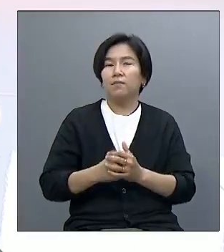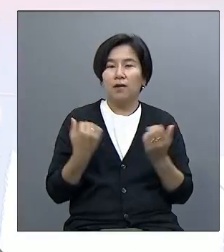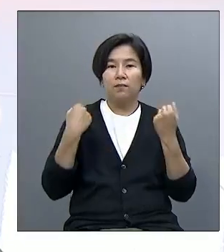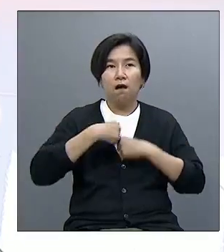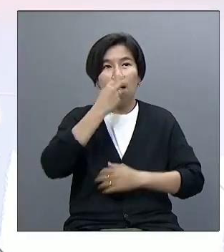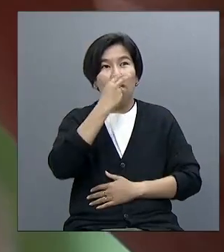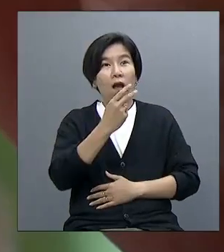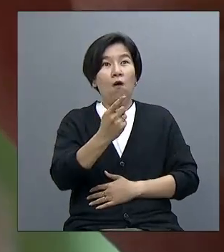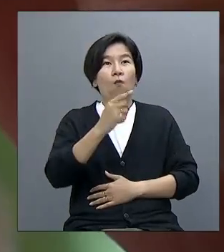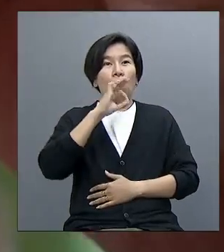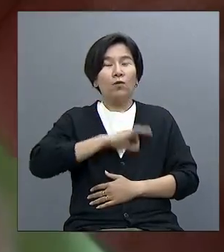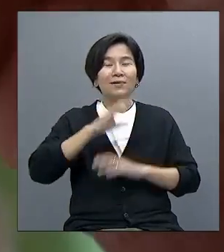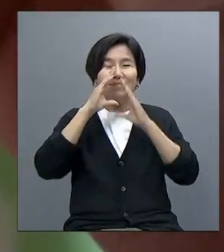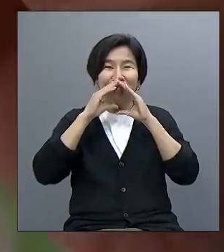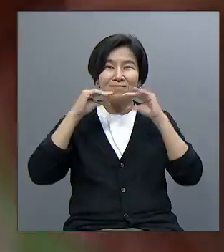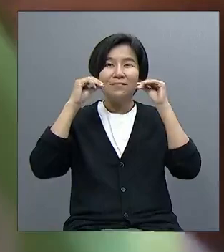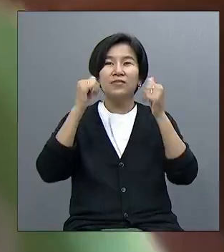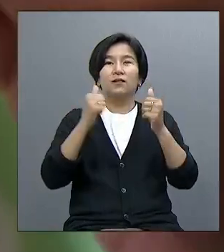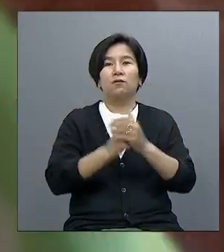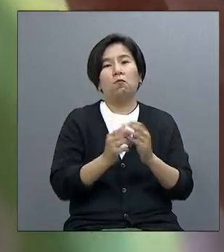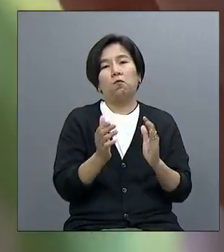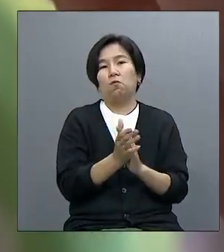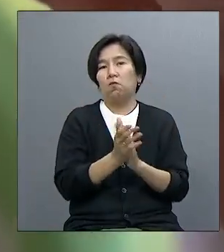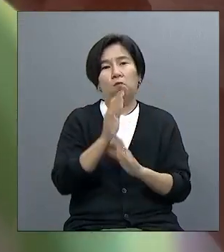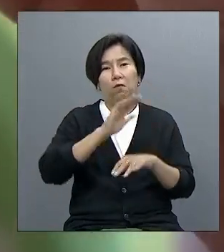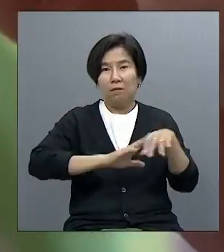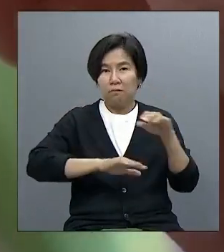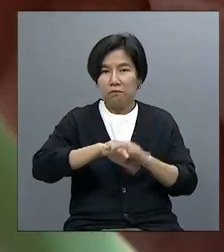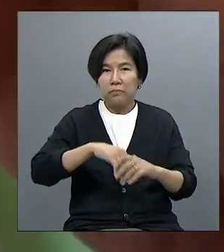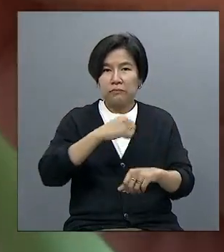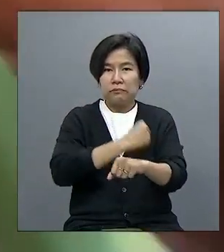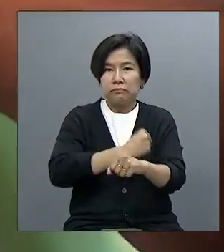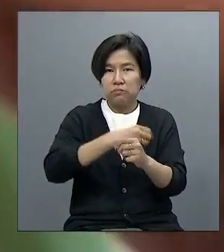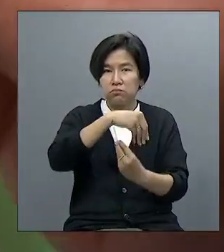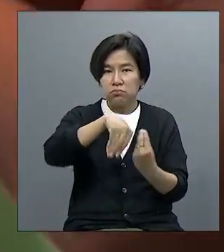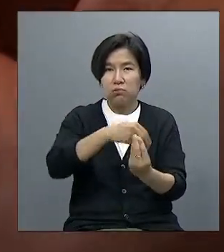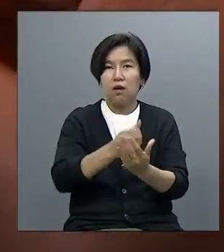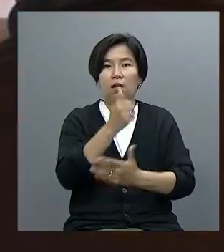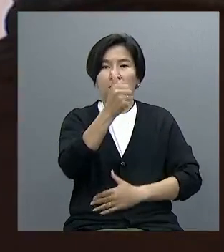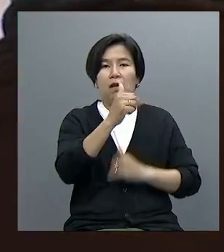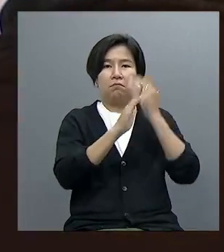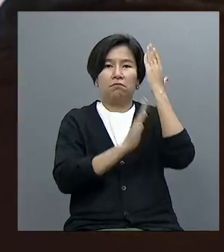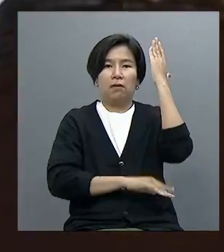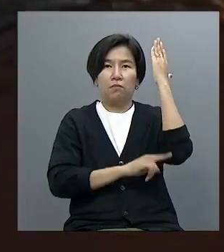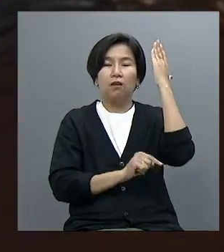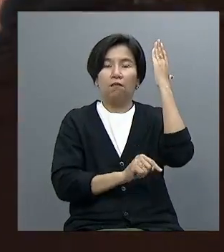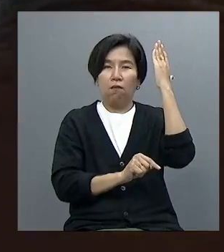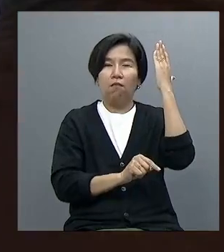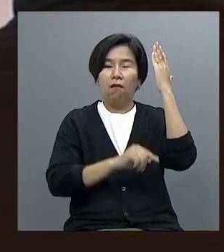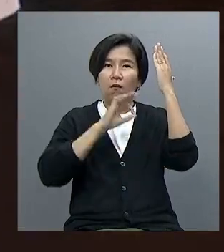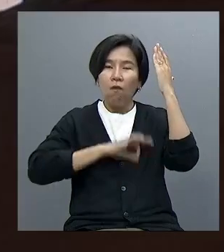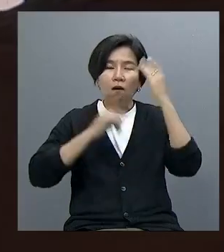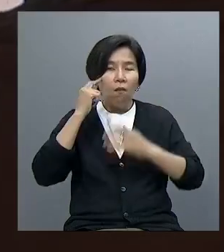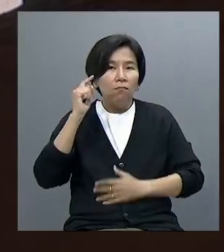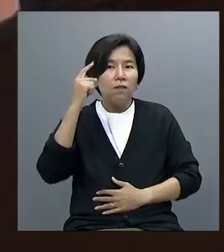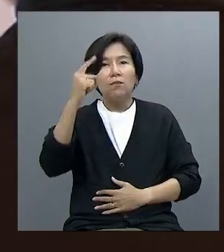แฮปปี้จริงๆเลยค่ะ นี่นะว่าเป็นไอเดียการสร้างรายได้จากงานหัตถกรรมไทยทางภาคใต้ที่สร้างสรรค์นะคะแล้วก็ยังเป็นแนวทางในการ